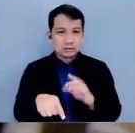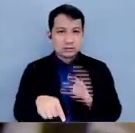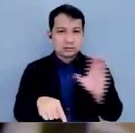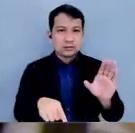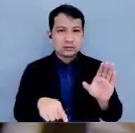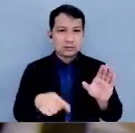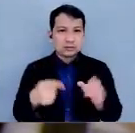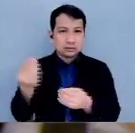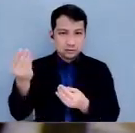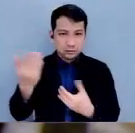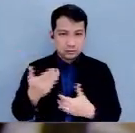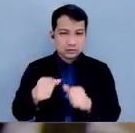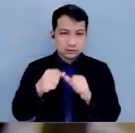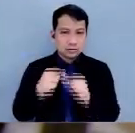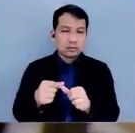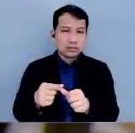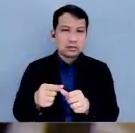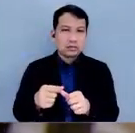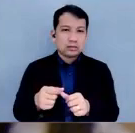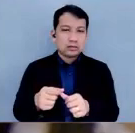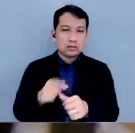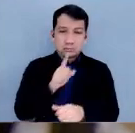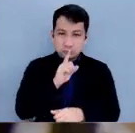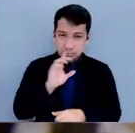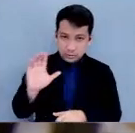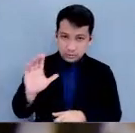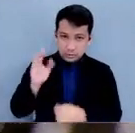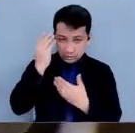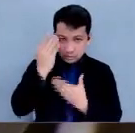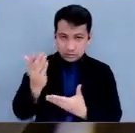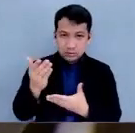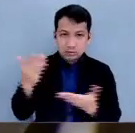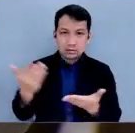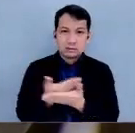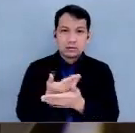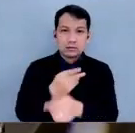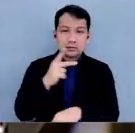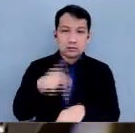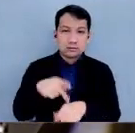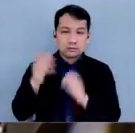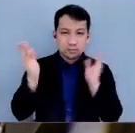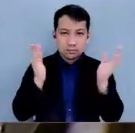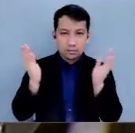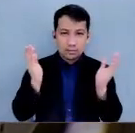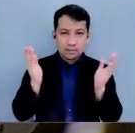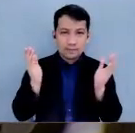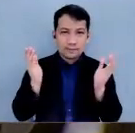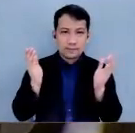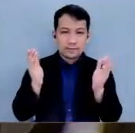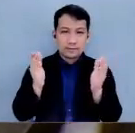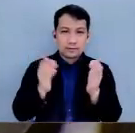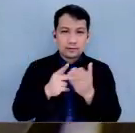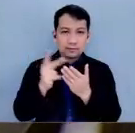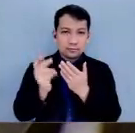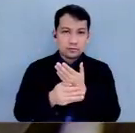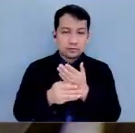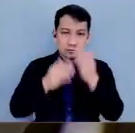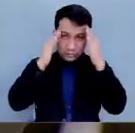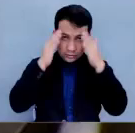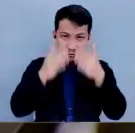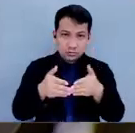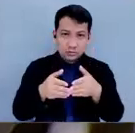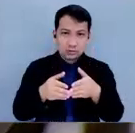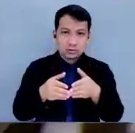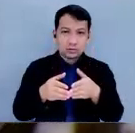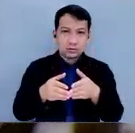atin. Ipinangako ko po itong bagong Pilipinas Servicio Fair ay mananatiling nakatutok at paglalapit